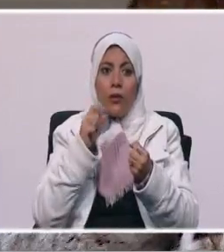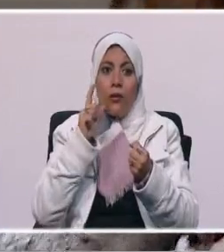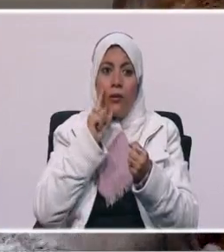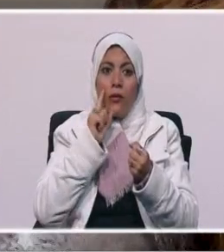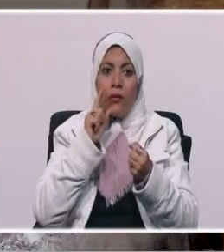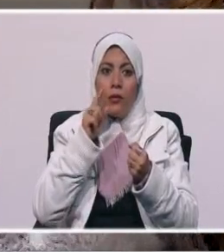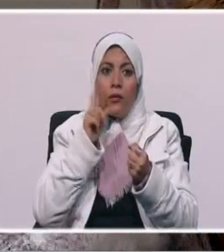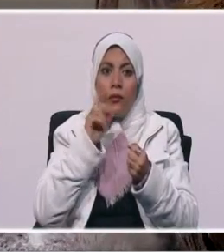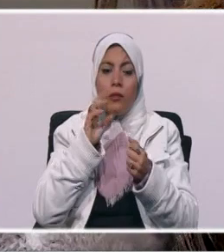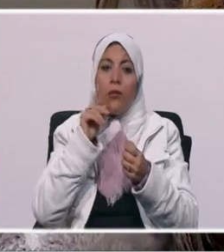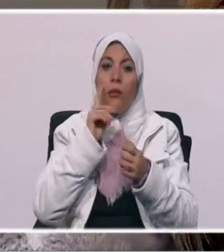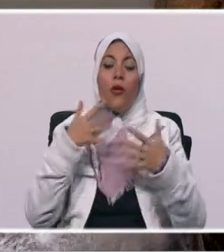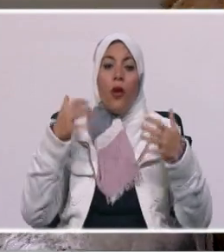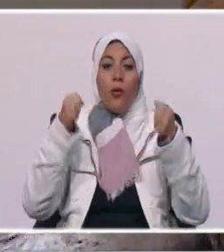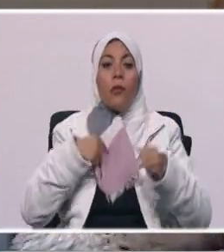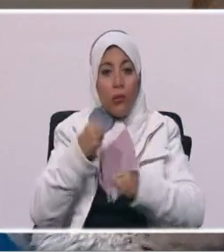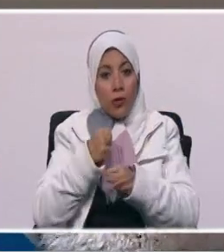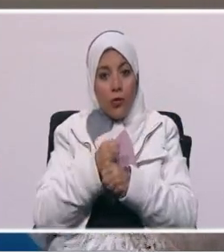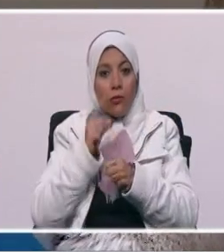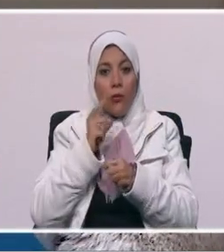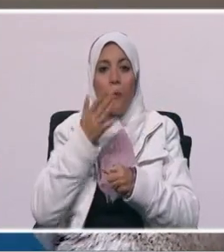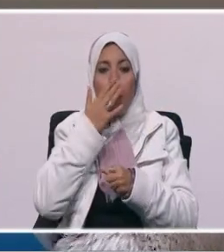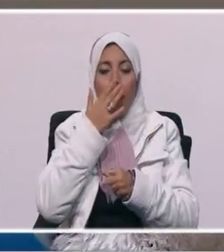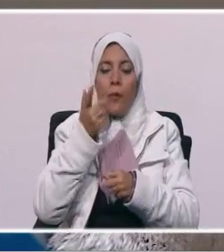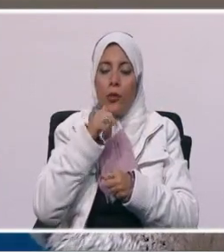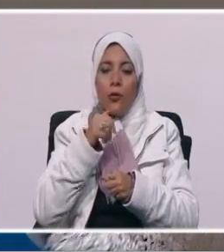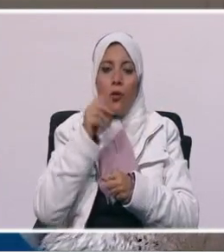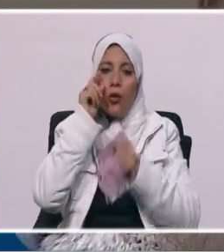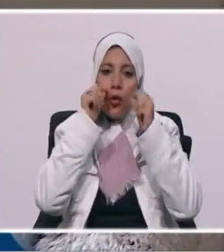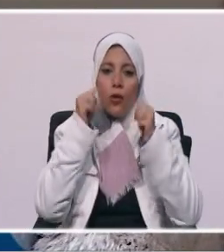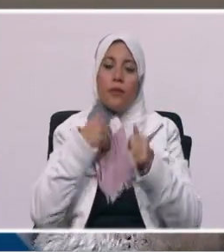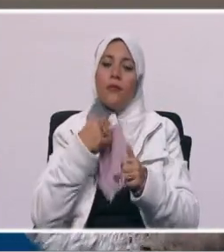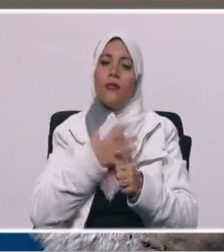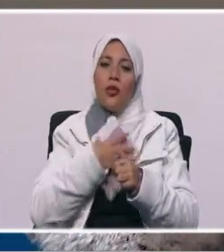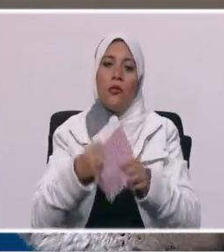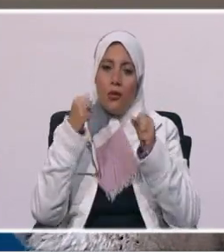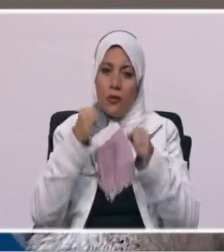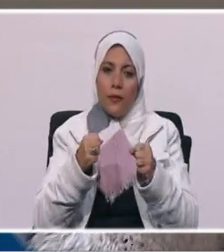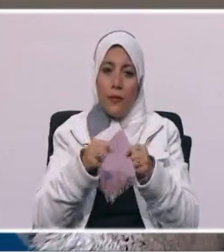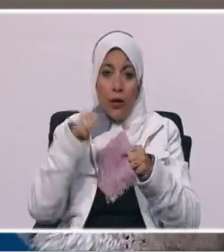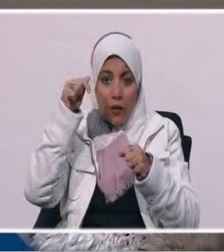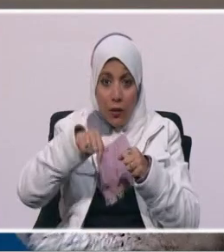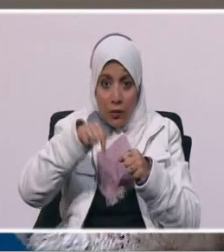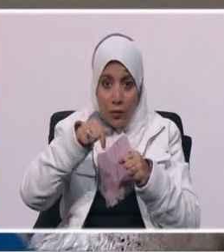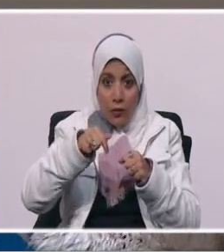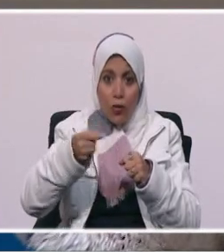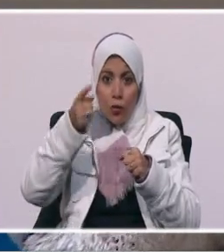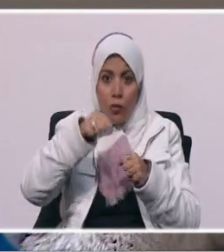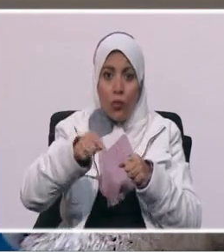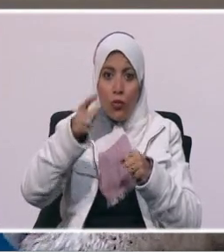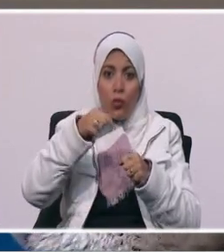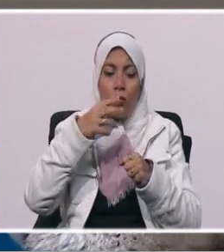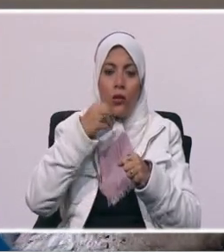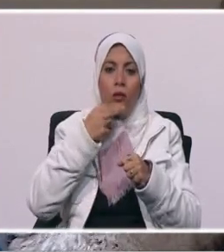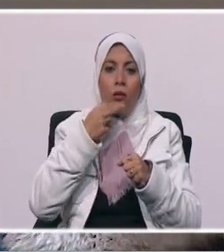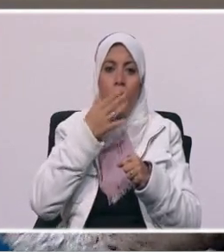تفوق فرحتي لنفسي. والدي انسان راجل طيب جدا، لغايه النهارده في سني ده ما حدش قال